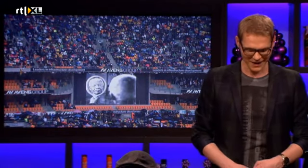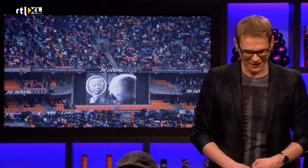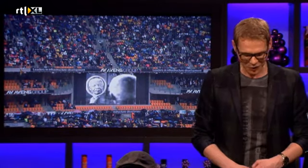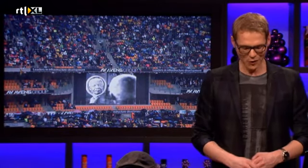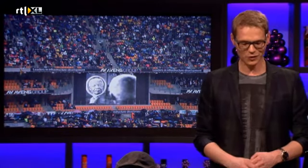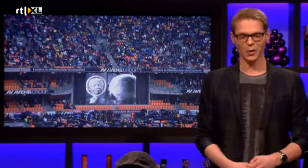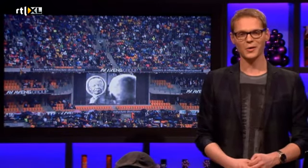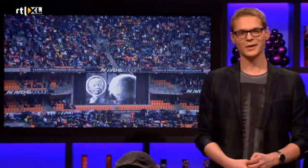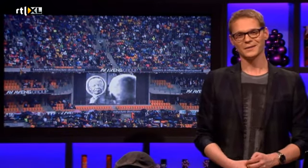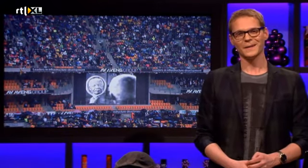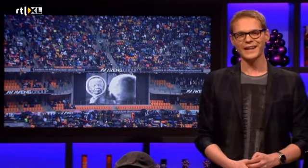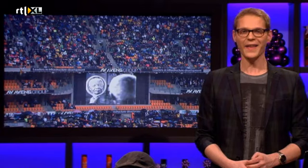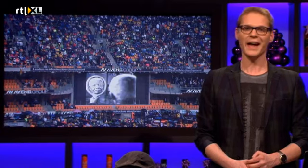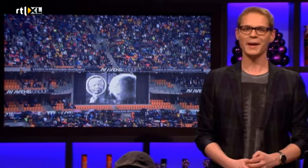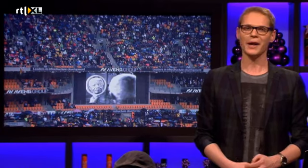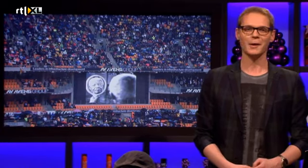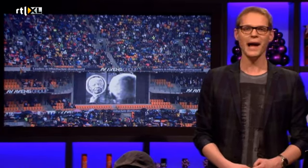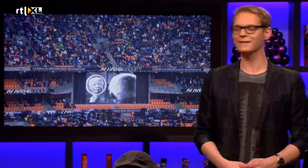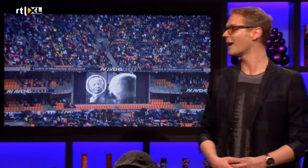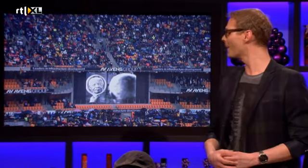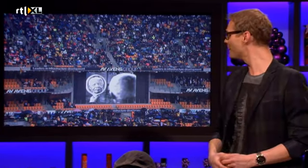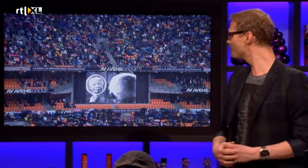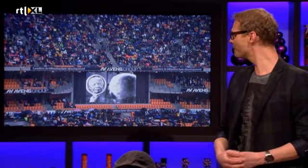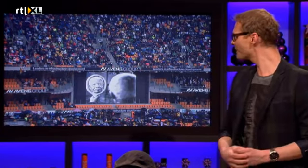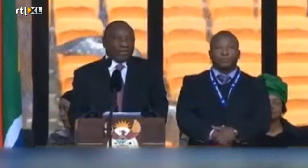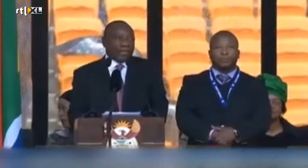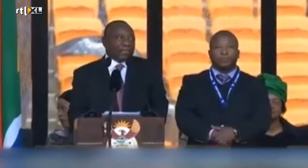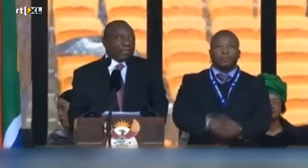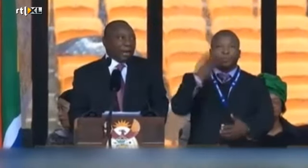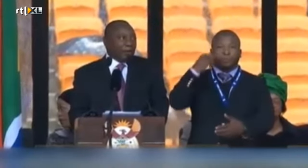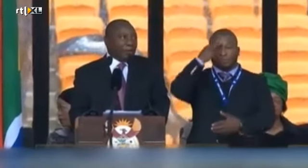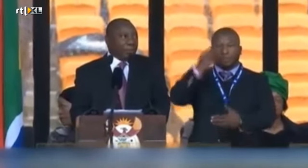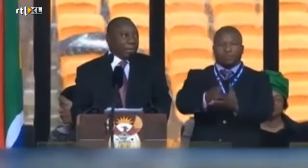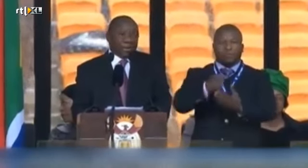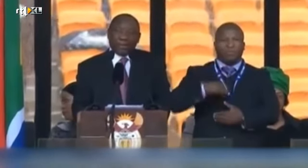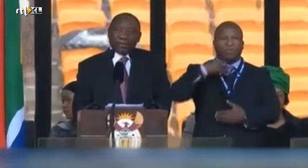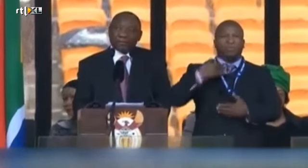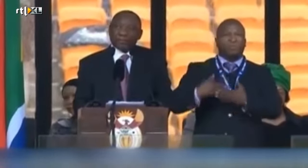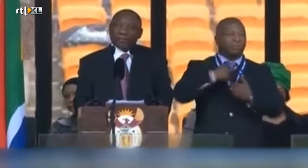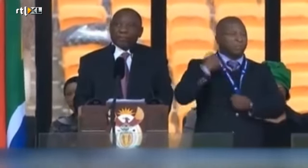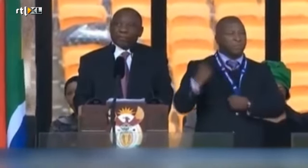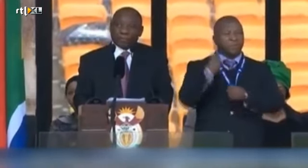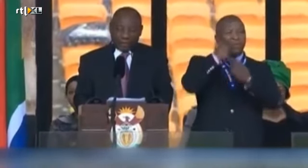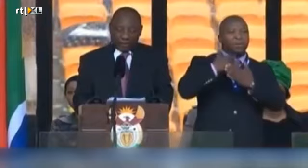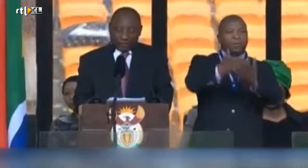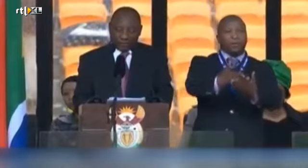Alleen die doventolk, die kan eigenlijk helemaal geen gebarentaal. Former president Thabo Mbeki.